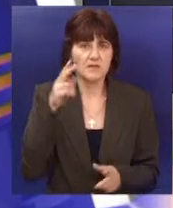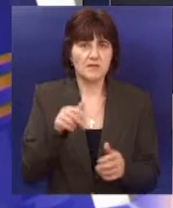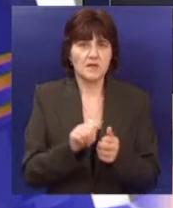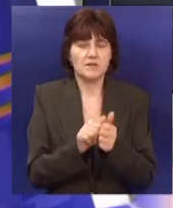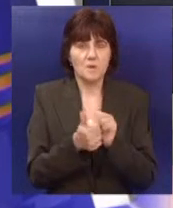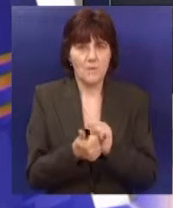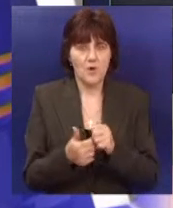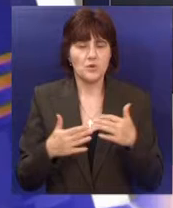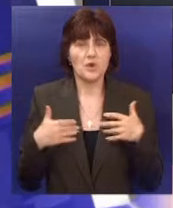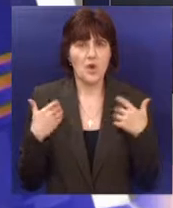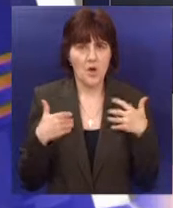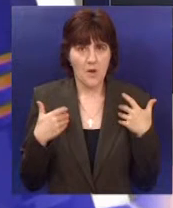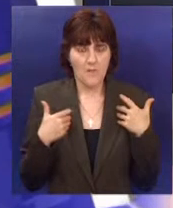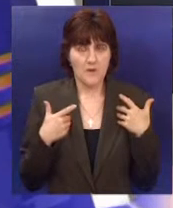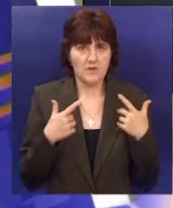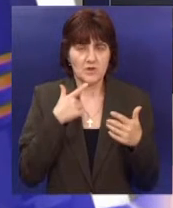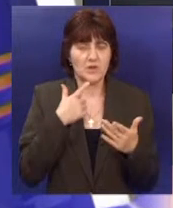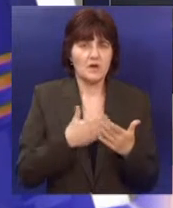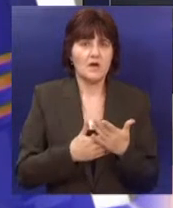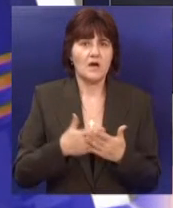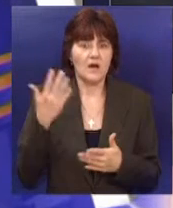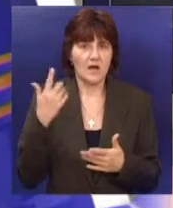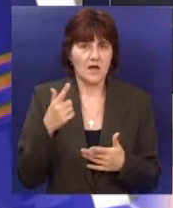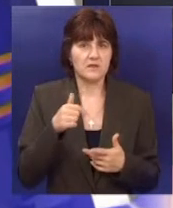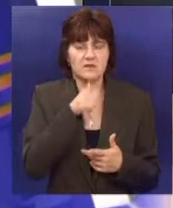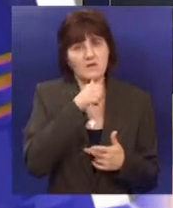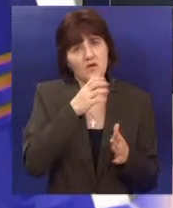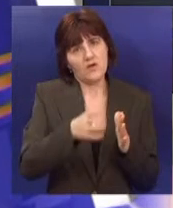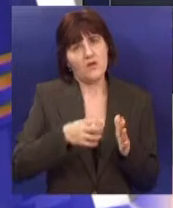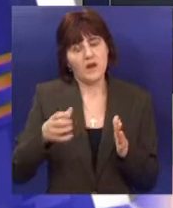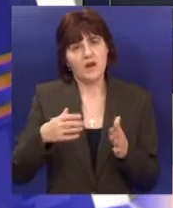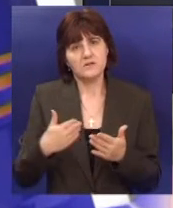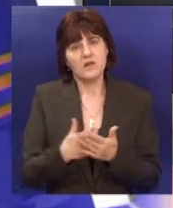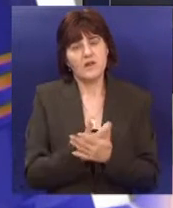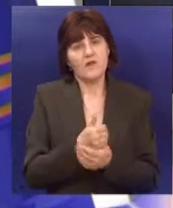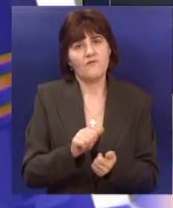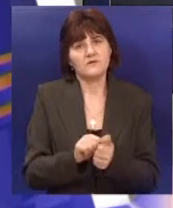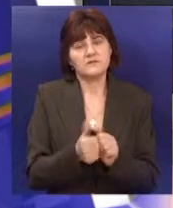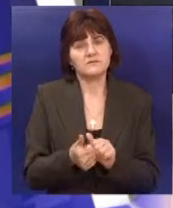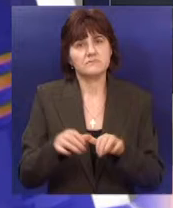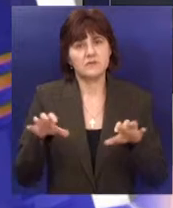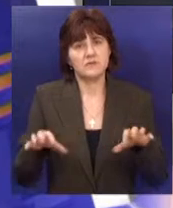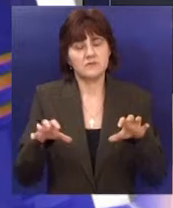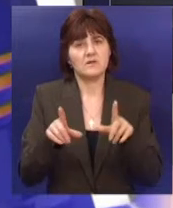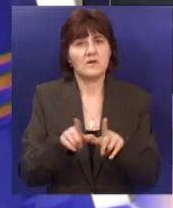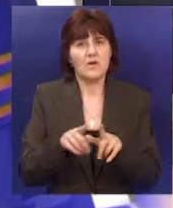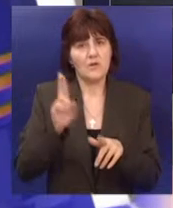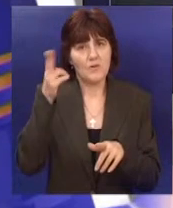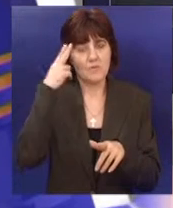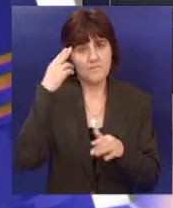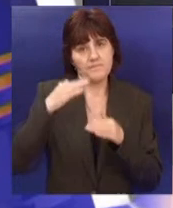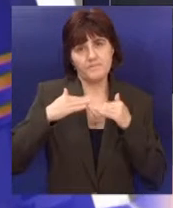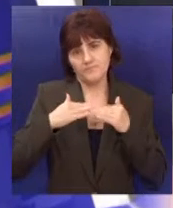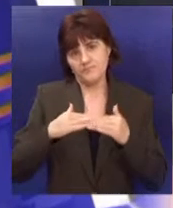Pokrajinski sekretarijat za sport i omladinu i resor za sport grada Subotice nastavili su sa izgradnjom novih sportskih terena sa